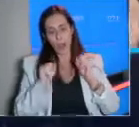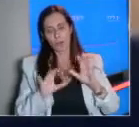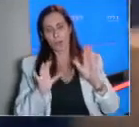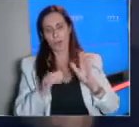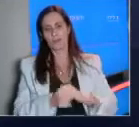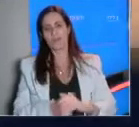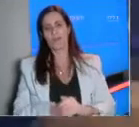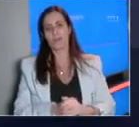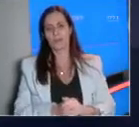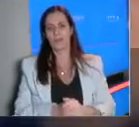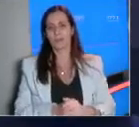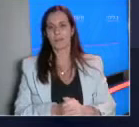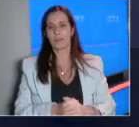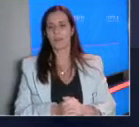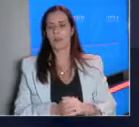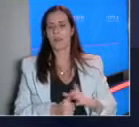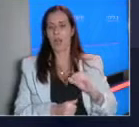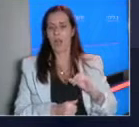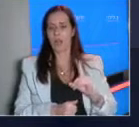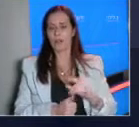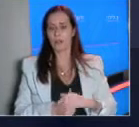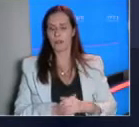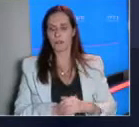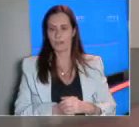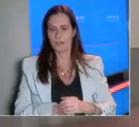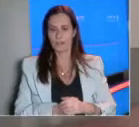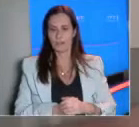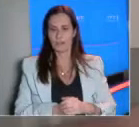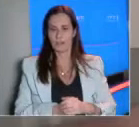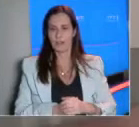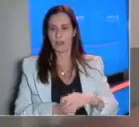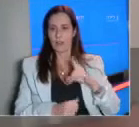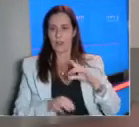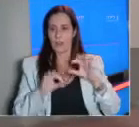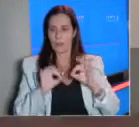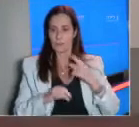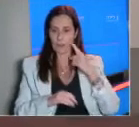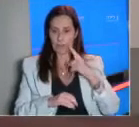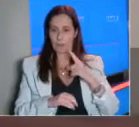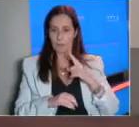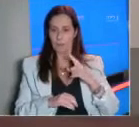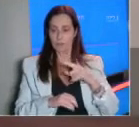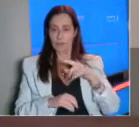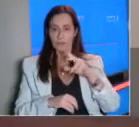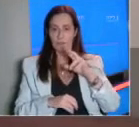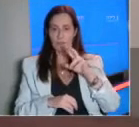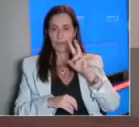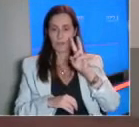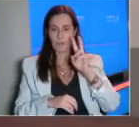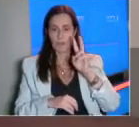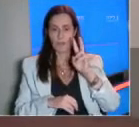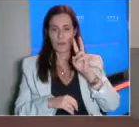אוקיי, סליחה. לכאורה, יאללה, תודה. אבל בעצם תשמע,